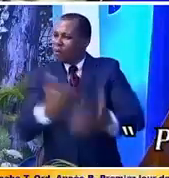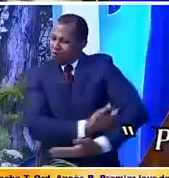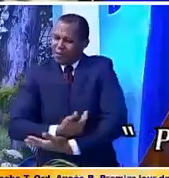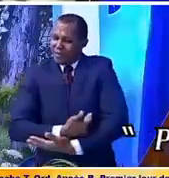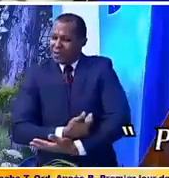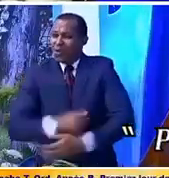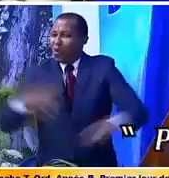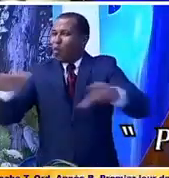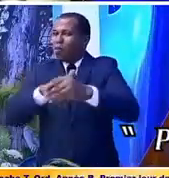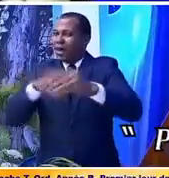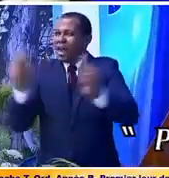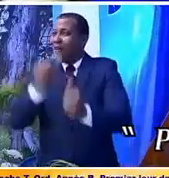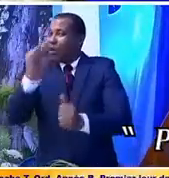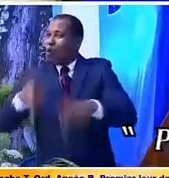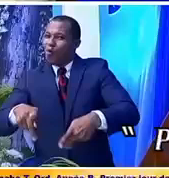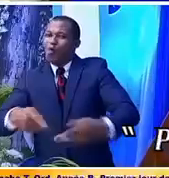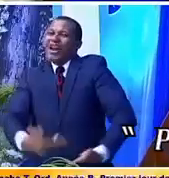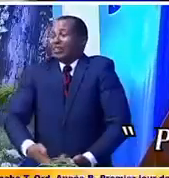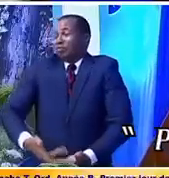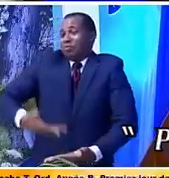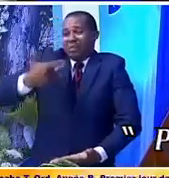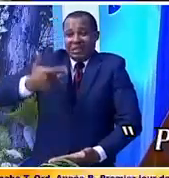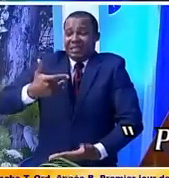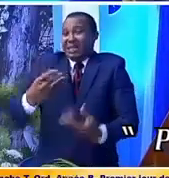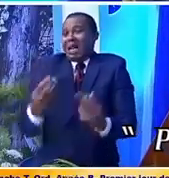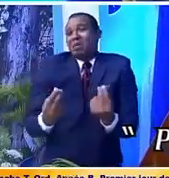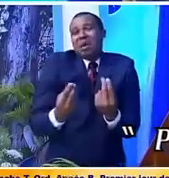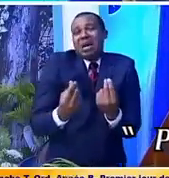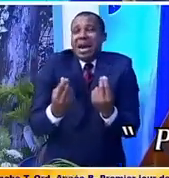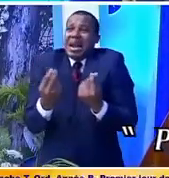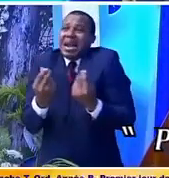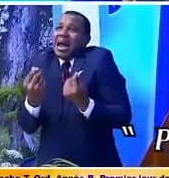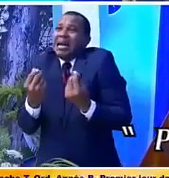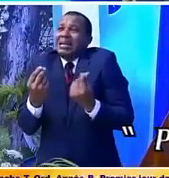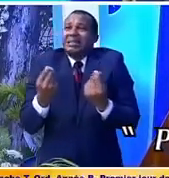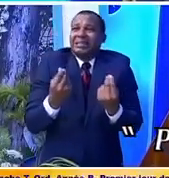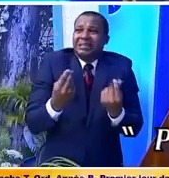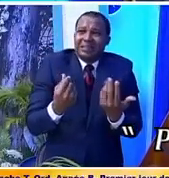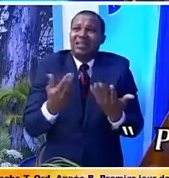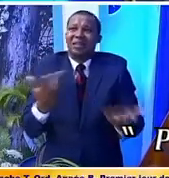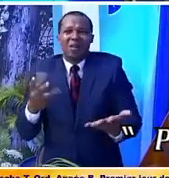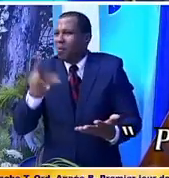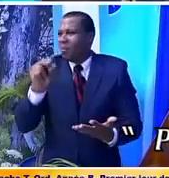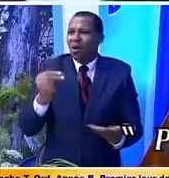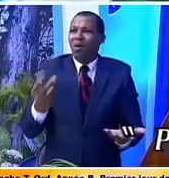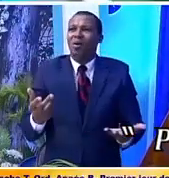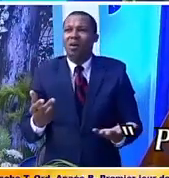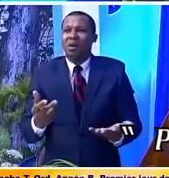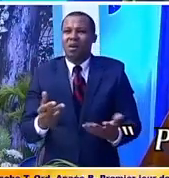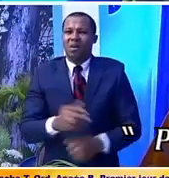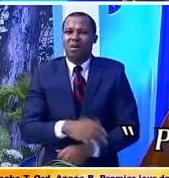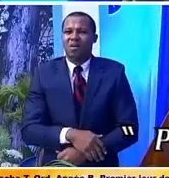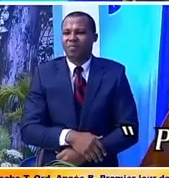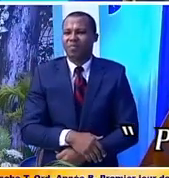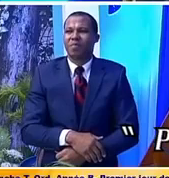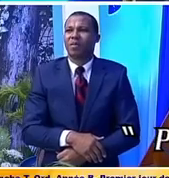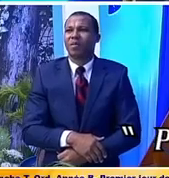Chéri, ki bagay so abil, remi an ek la, remi avel. Remi avel. Maman kapale oui, ou bien papa, remi avel.